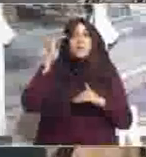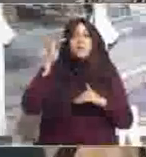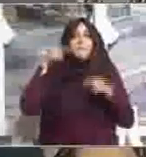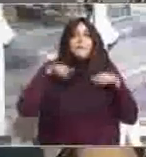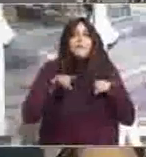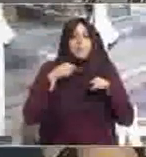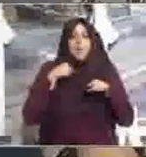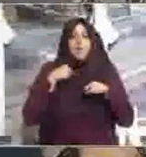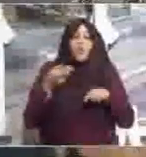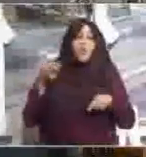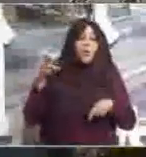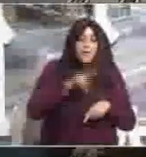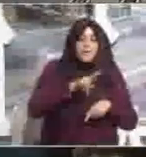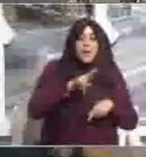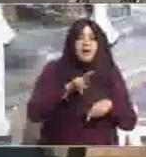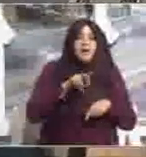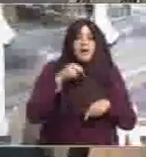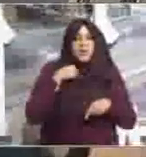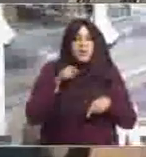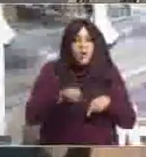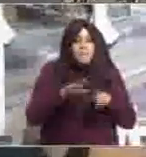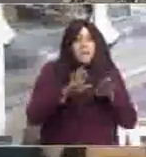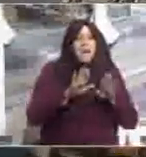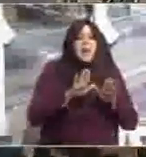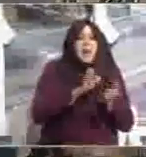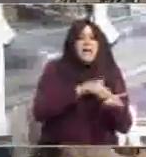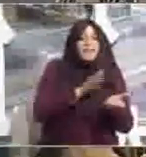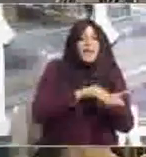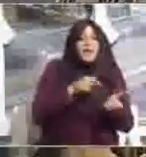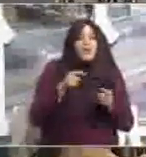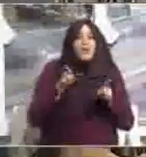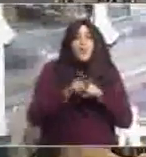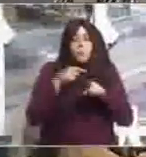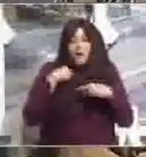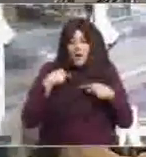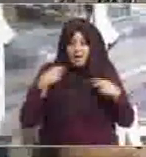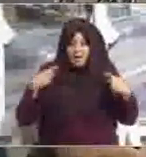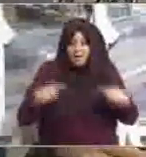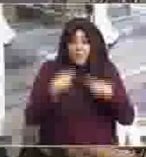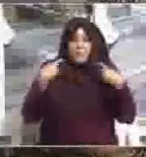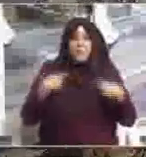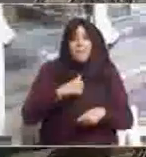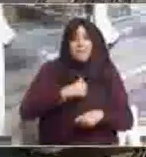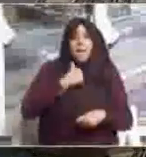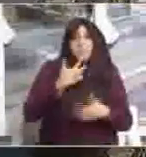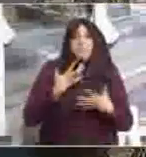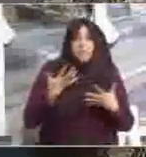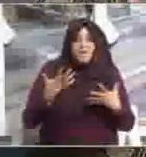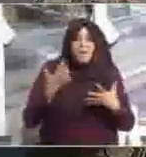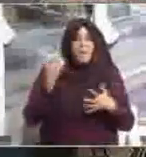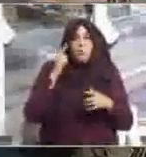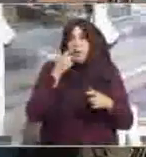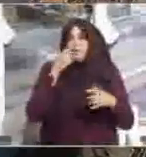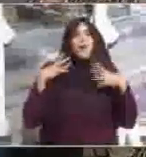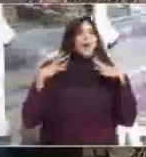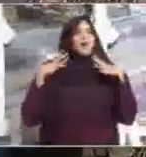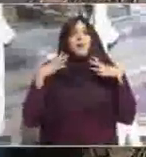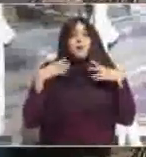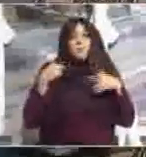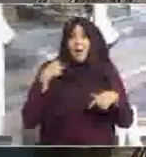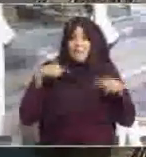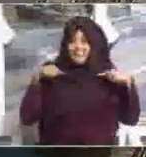الله يربي في نفسه لازم يربي في نفسه يأدب فيها الامر رغم انها هذه بمعنى فائق